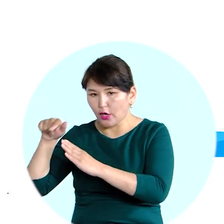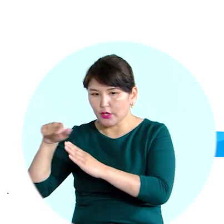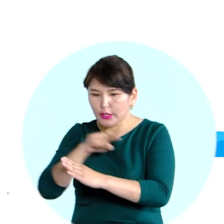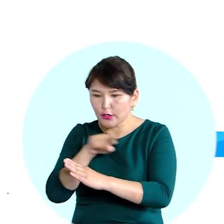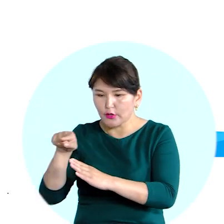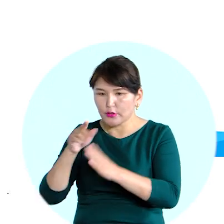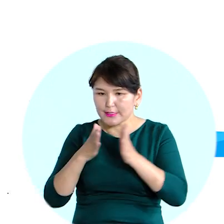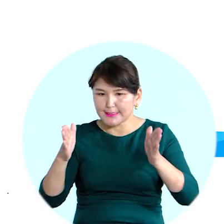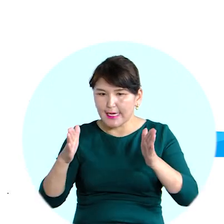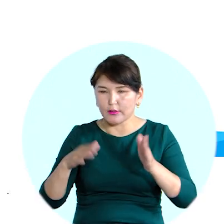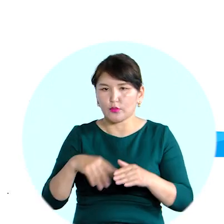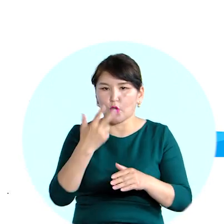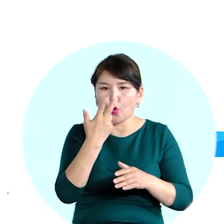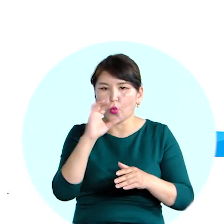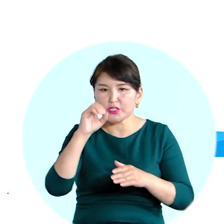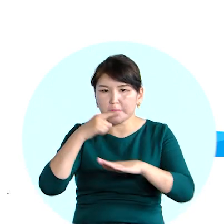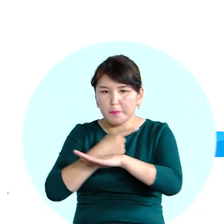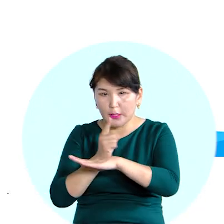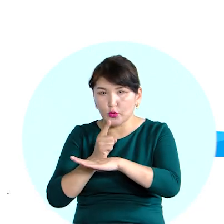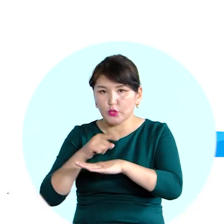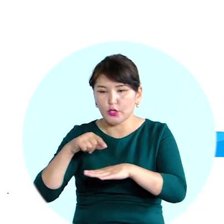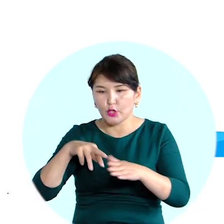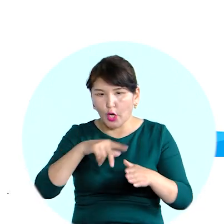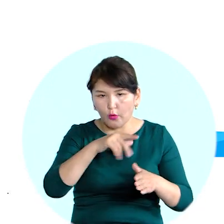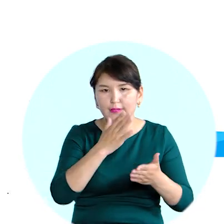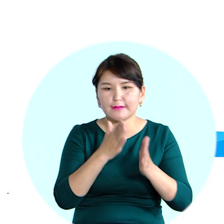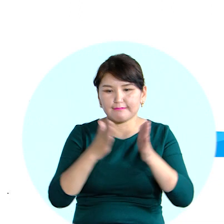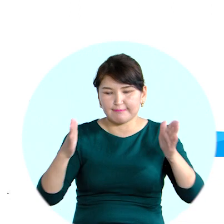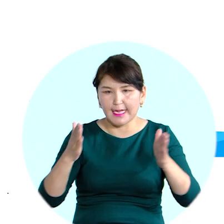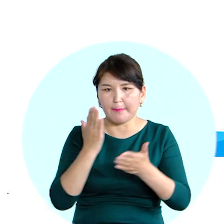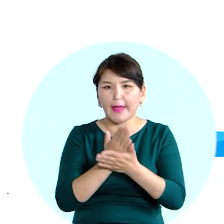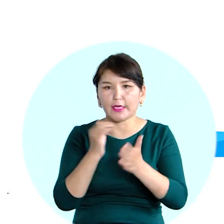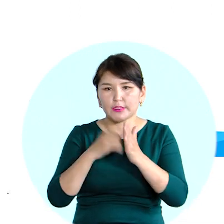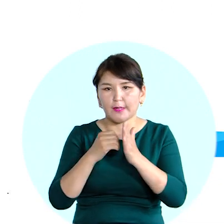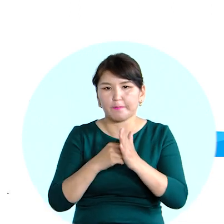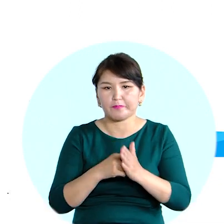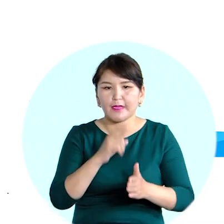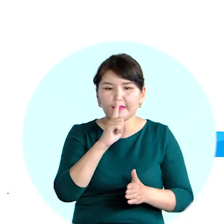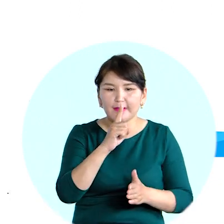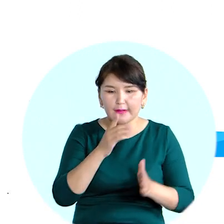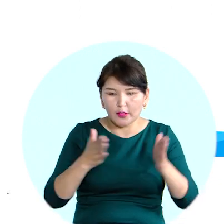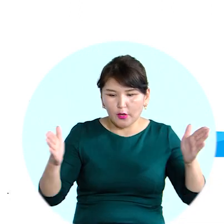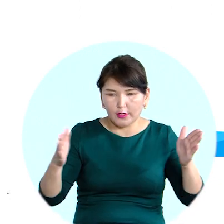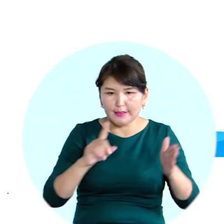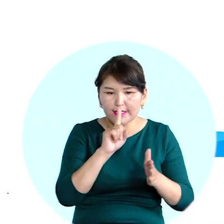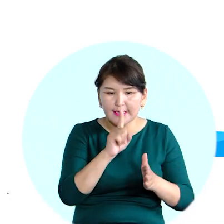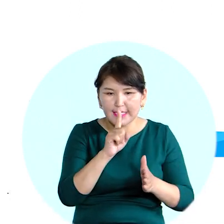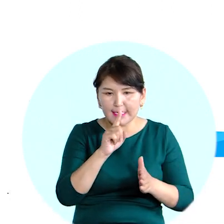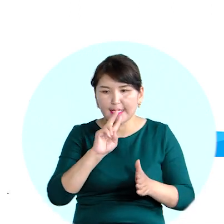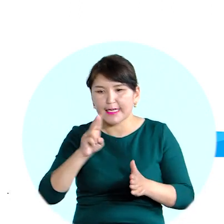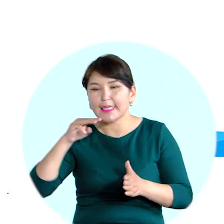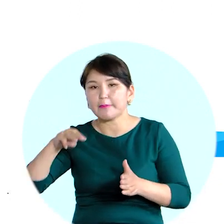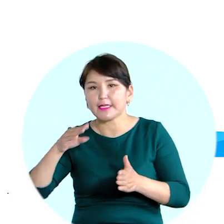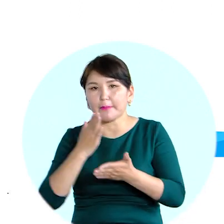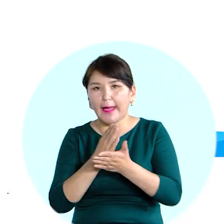литрээс дээш хэмжээний усыг хоногт хэрэглэх хэрэгтэй. Хоёр дахь нь усны хөөсөрөөс гэр хүртэлх хоорондын зай бол